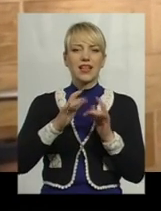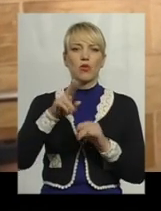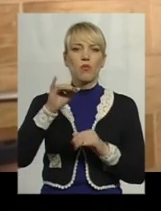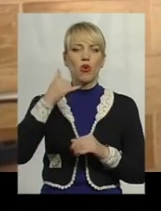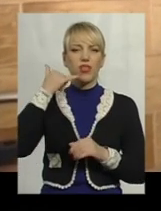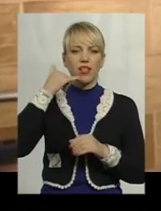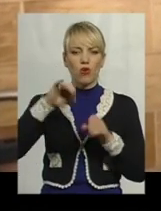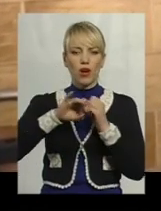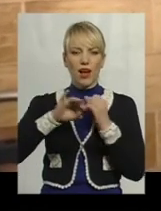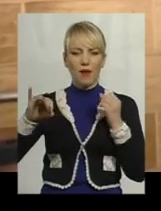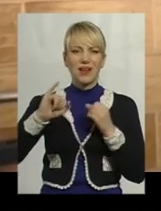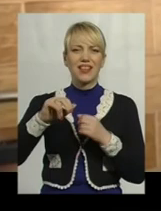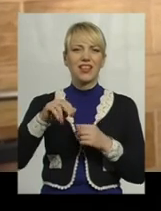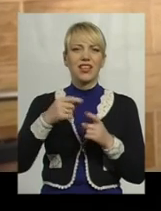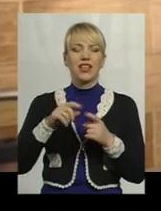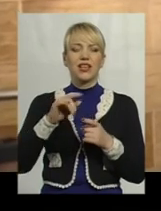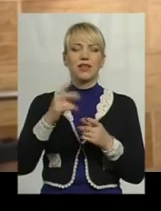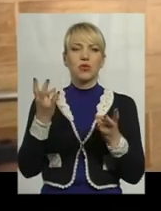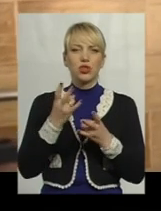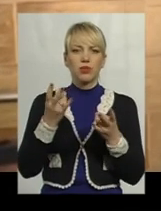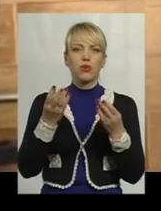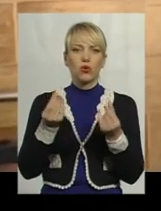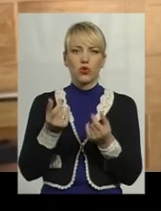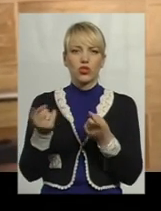Дякую за перегляд!